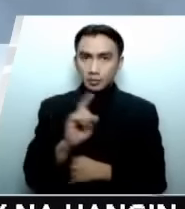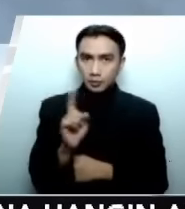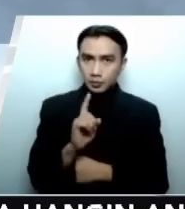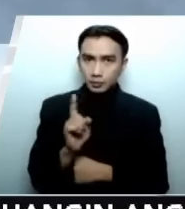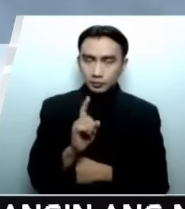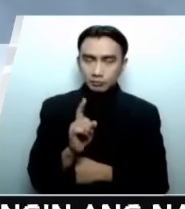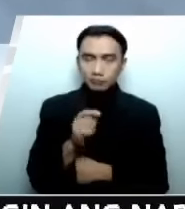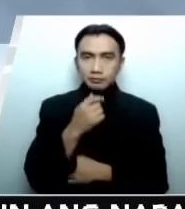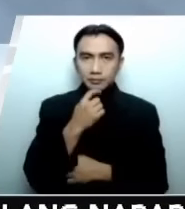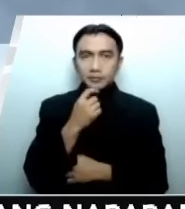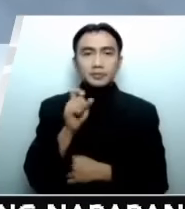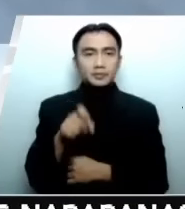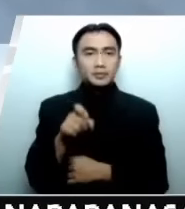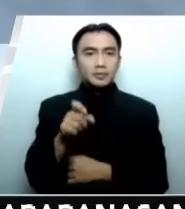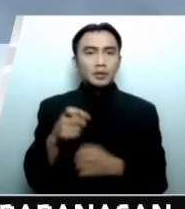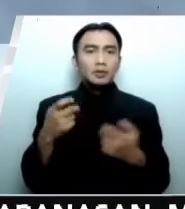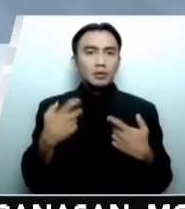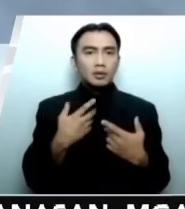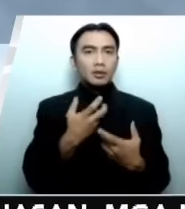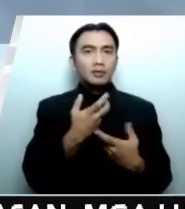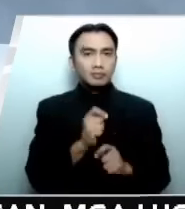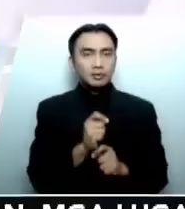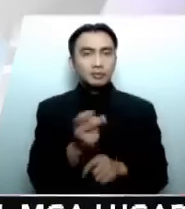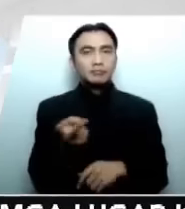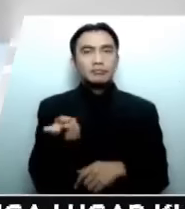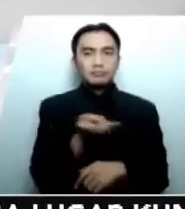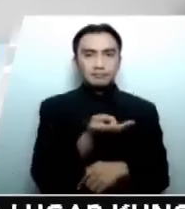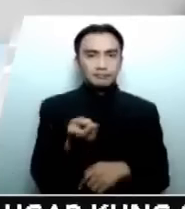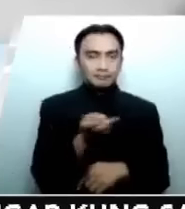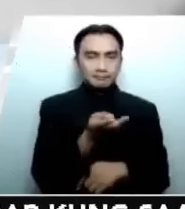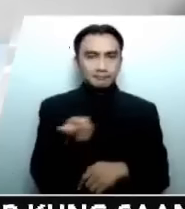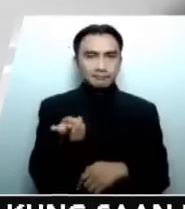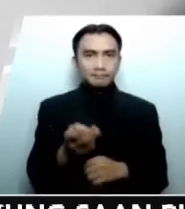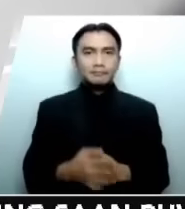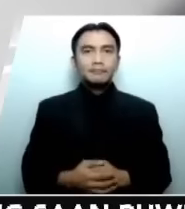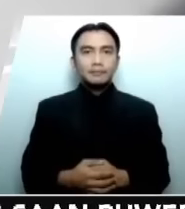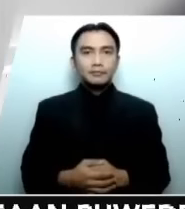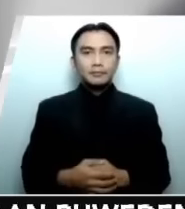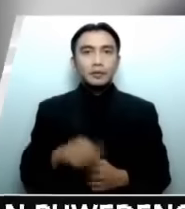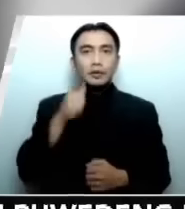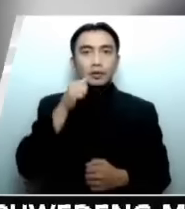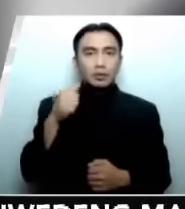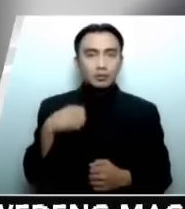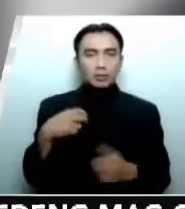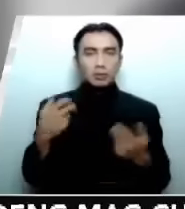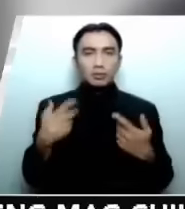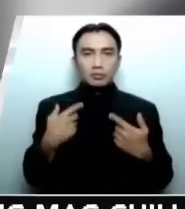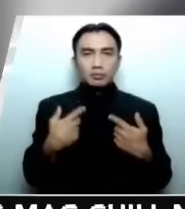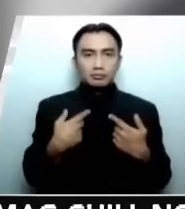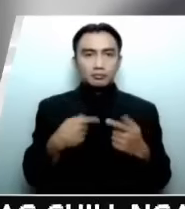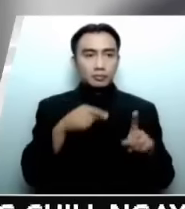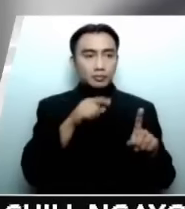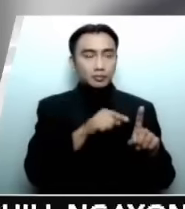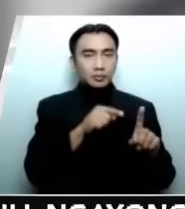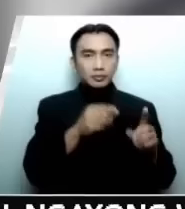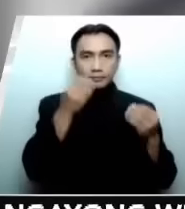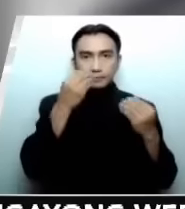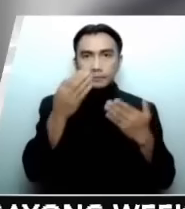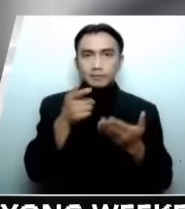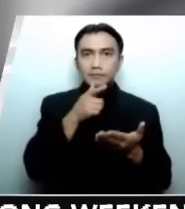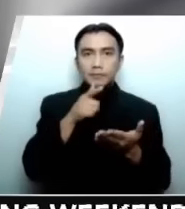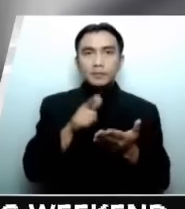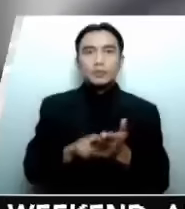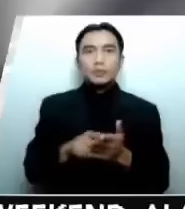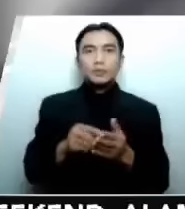trust, di ba? Yung tiwala ng bawat isa. Kahapon, naglabas si Romualdez ng isang liham kay Senate President Juan